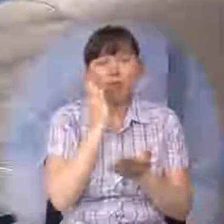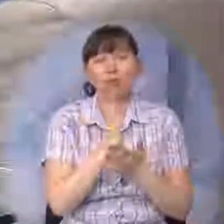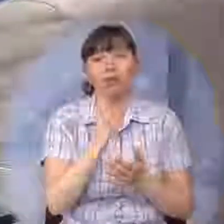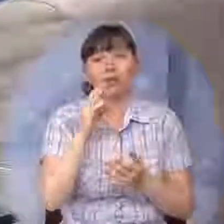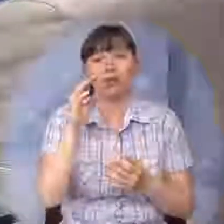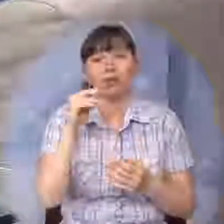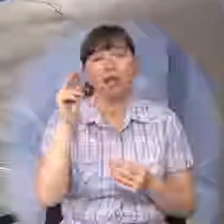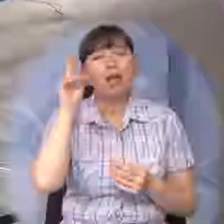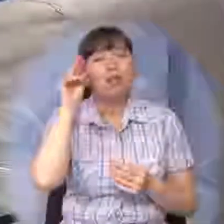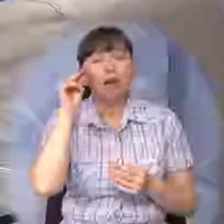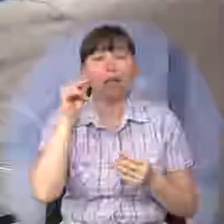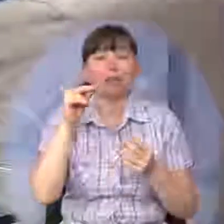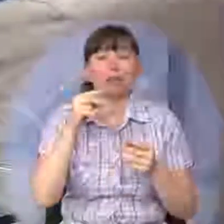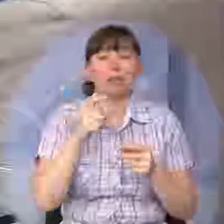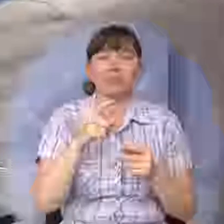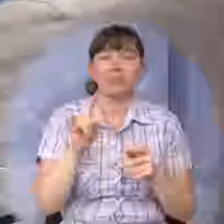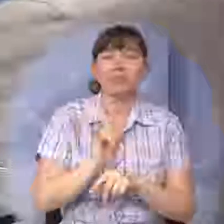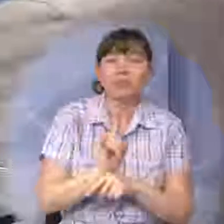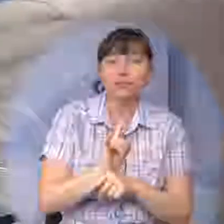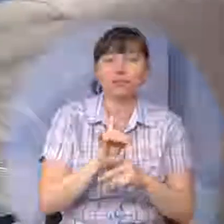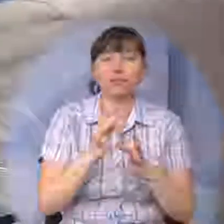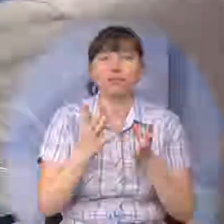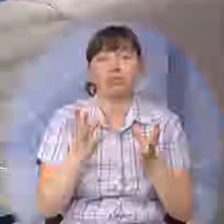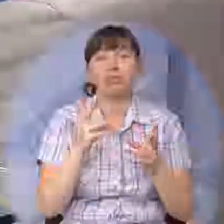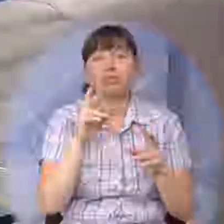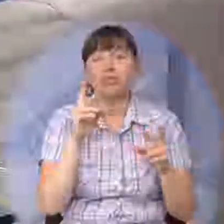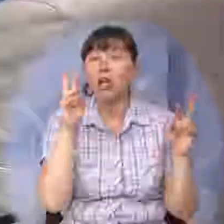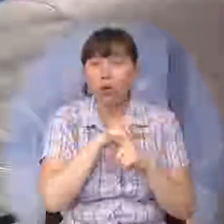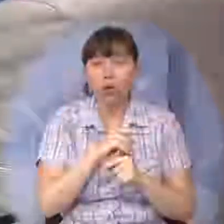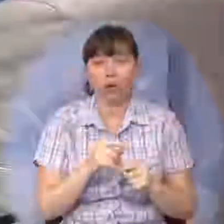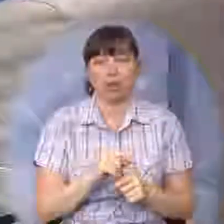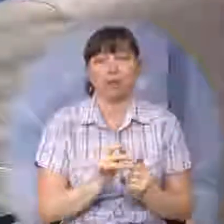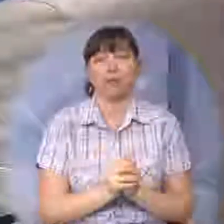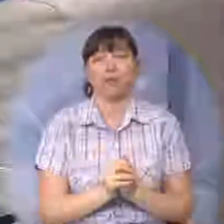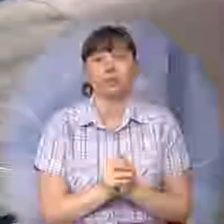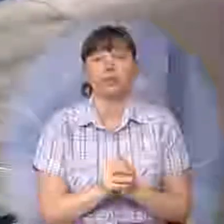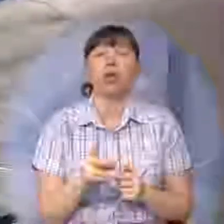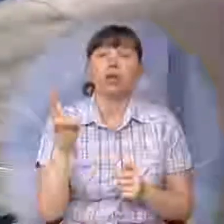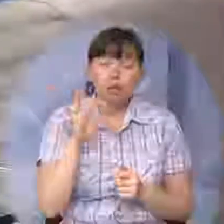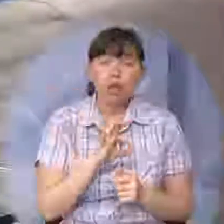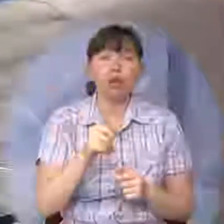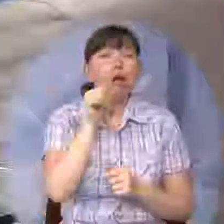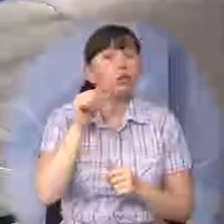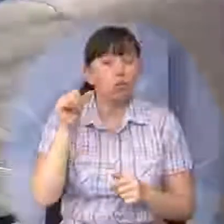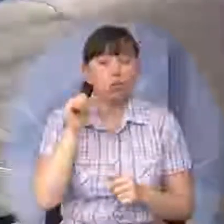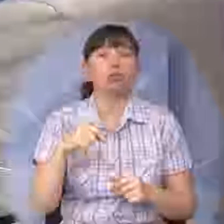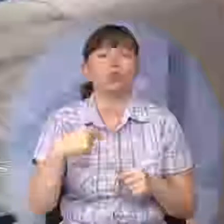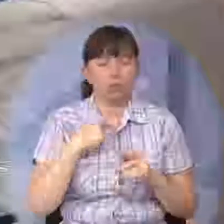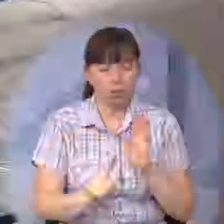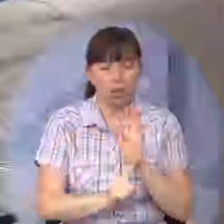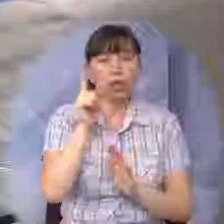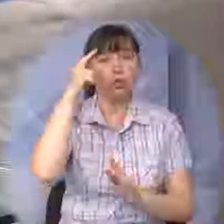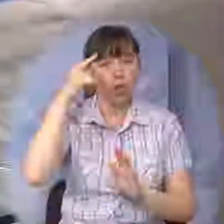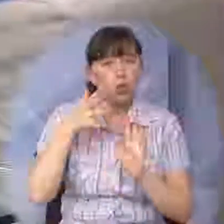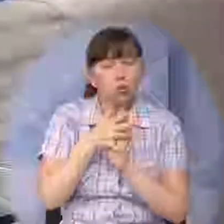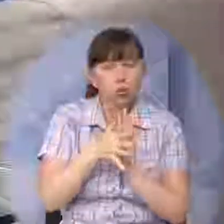eronate, posibil de asta nici nu vreau doar pe cele care vizează prestatorii publici. Dar anul trecut a fost